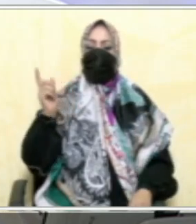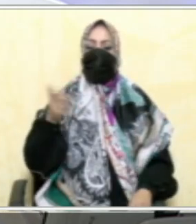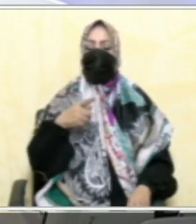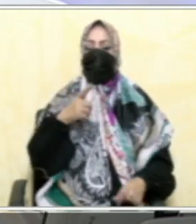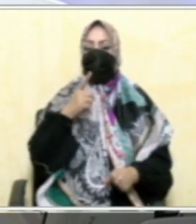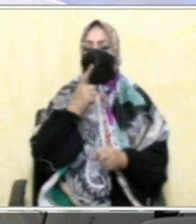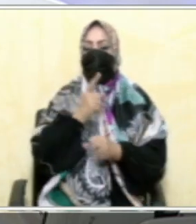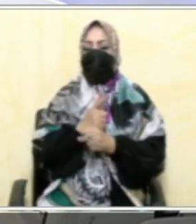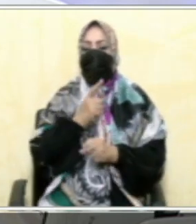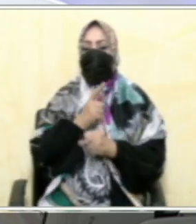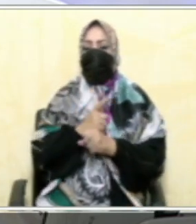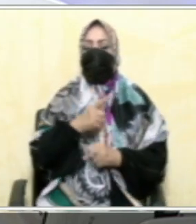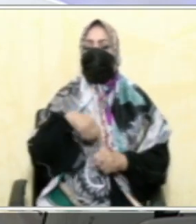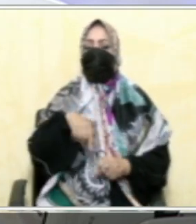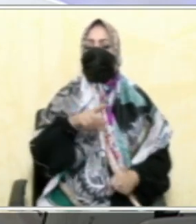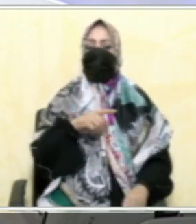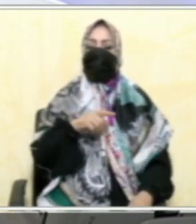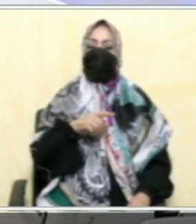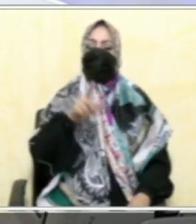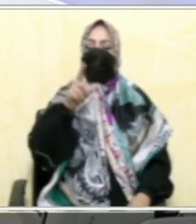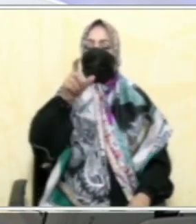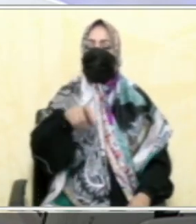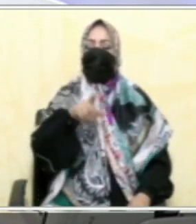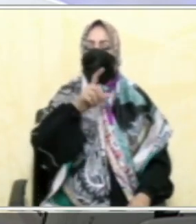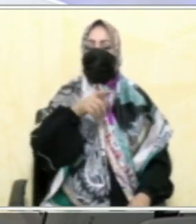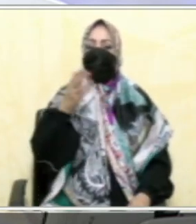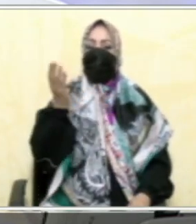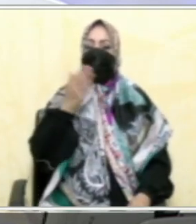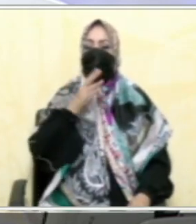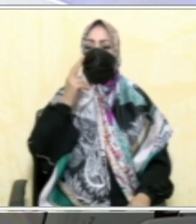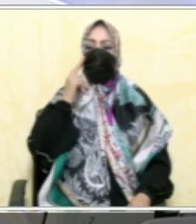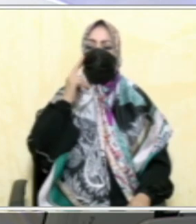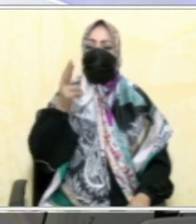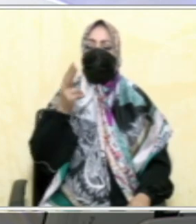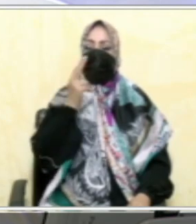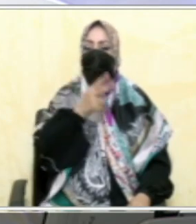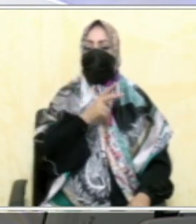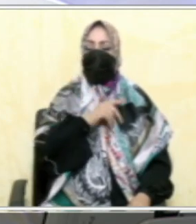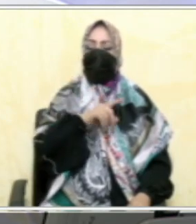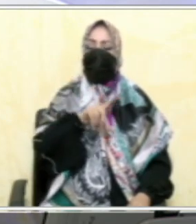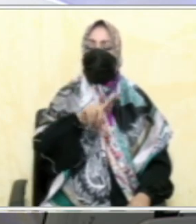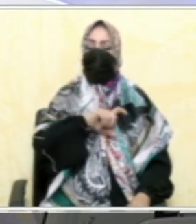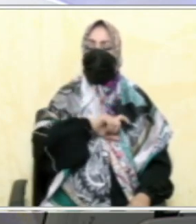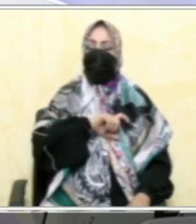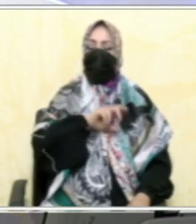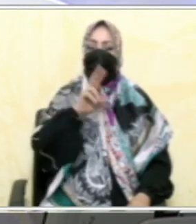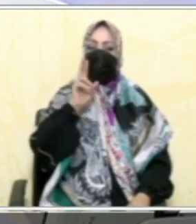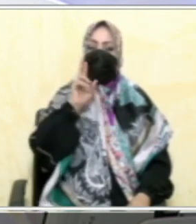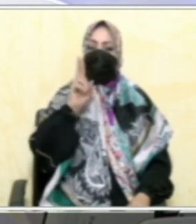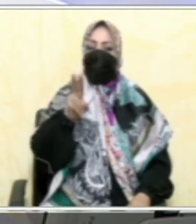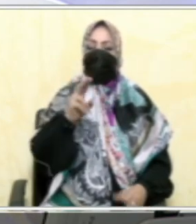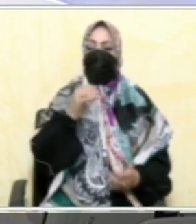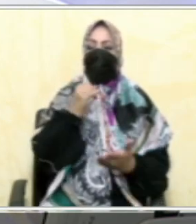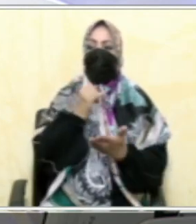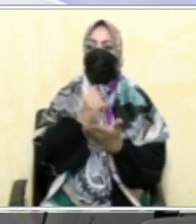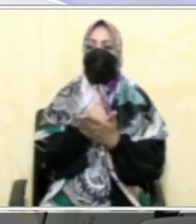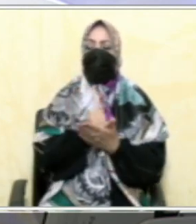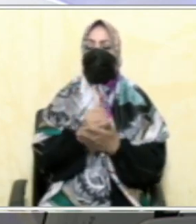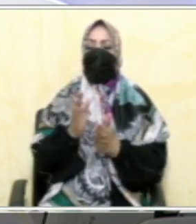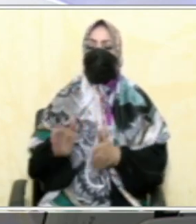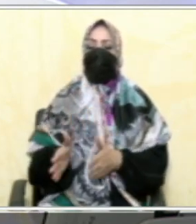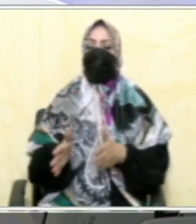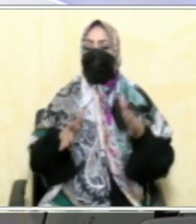أقاربها يجب أن تنحى عن تدريس هذا الفصل، وهذا شك في عدالتها ابتداء